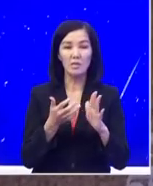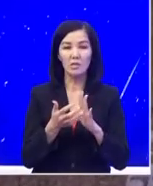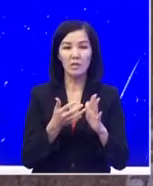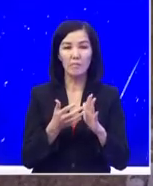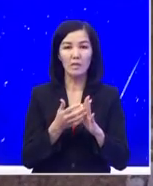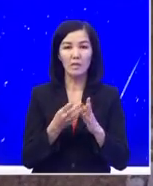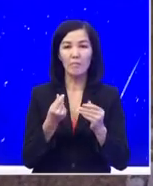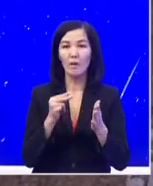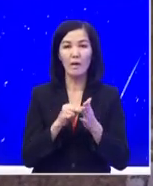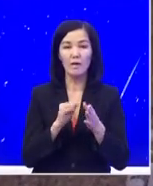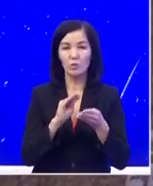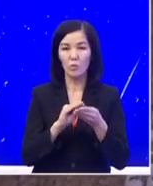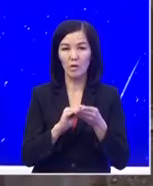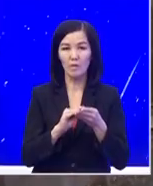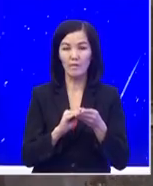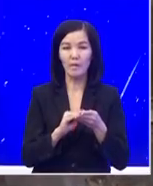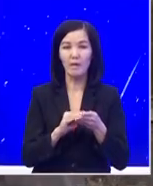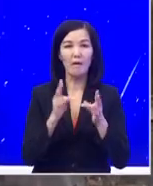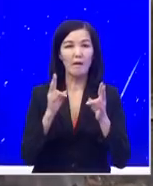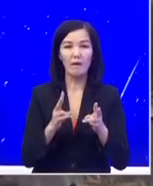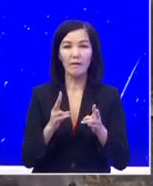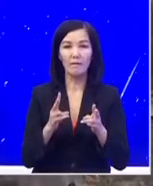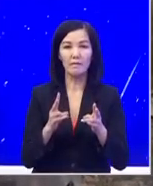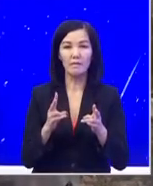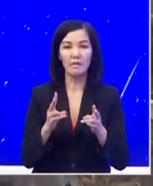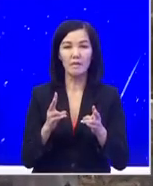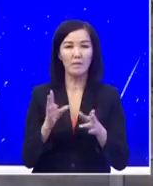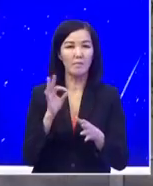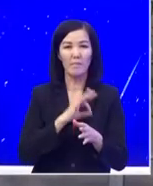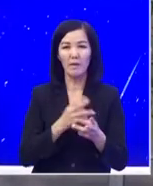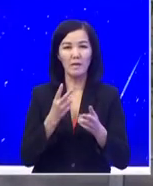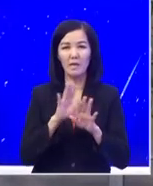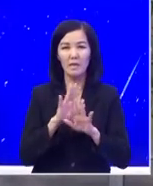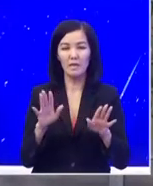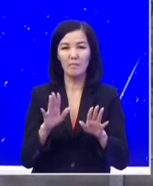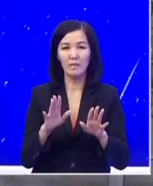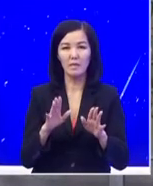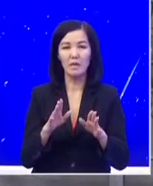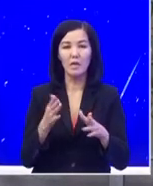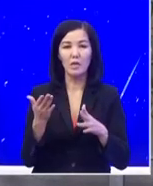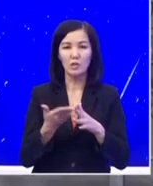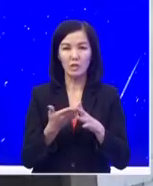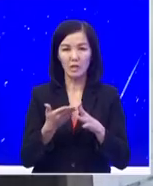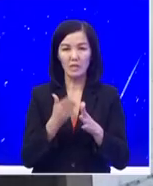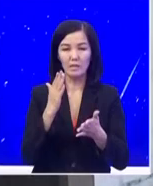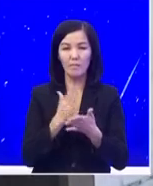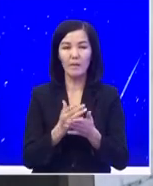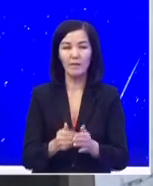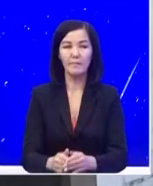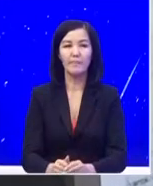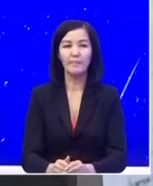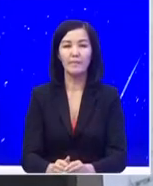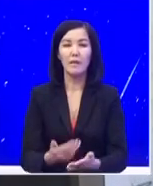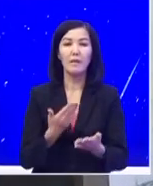бағаларын көтермепті. Елдің қайғысынан байымай ақ қояйын дейді. Керісінше арнайы жеңілдіктер қарастырыпты. Кейбір